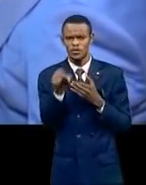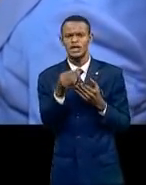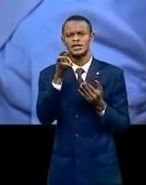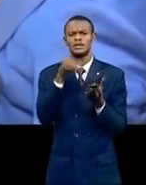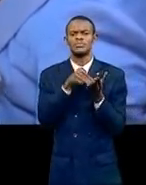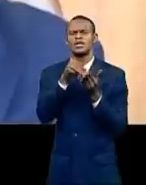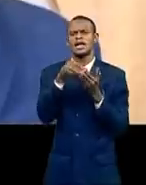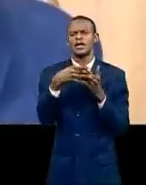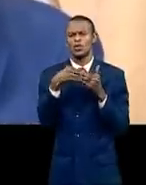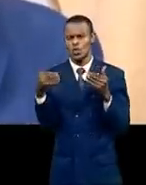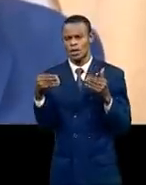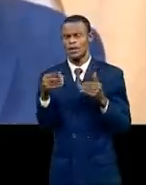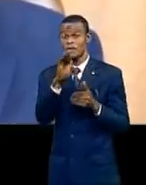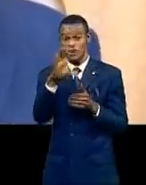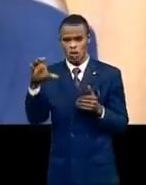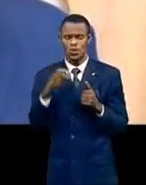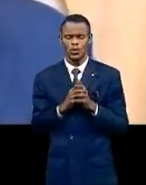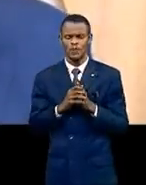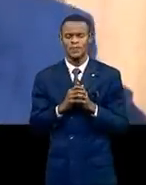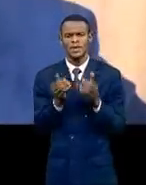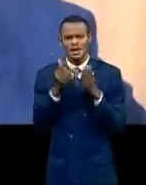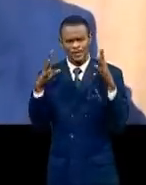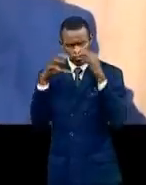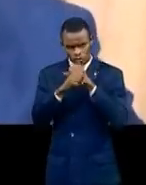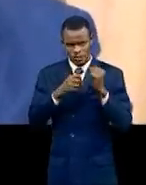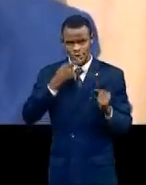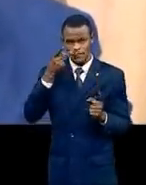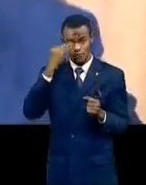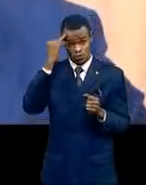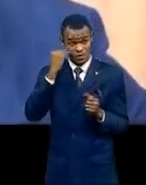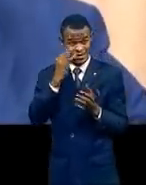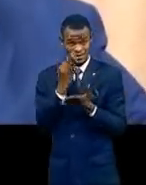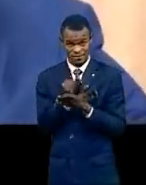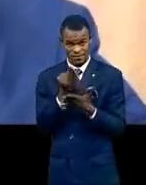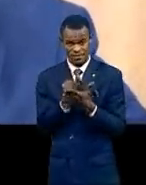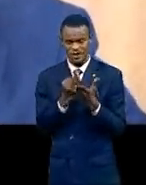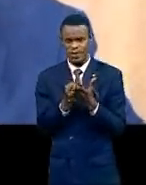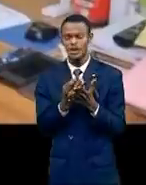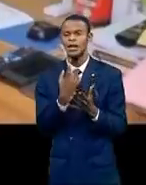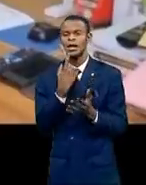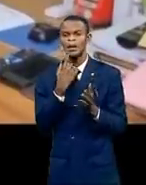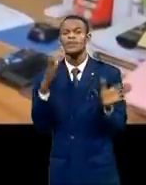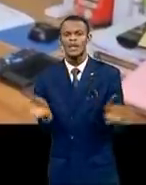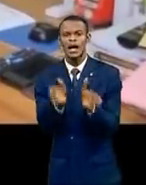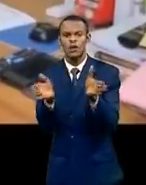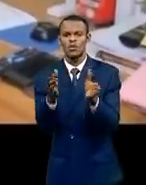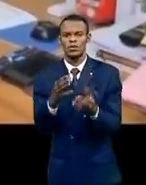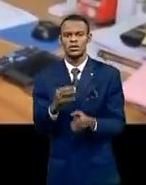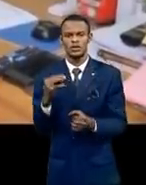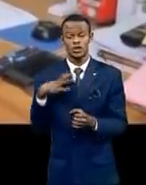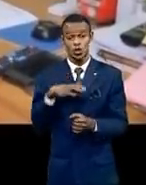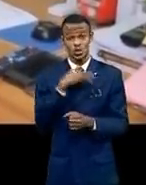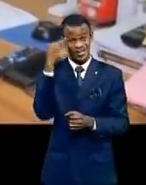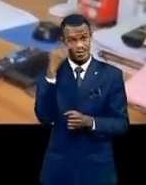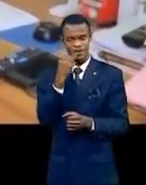de clore son propos, le ministre des Finances a rassuré le Conseil de la détermination du gouvernement à maintenir le